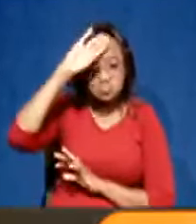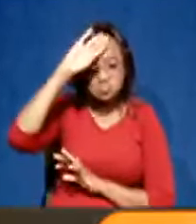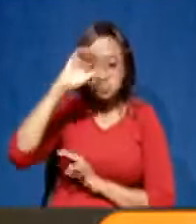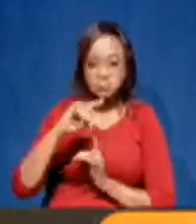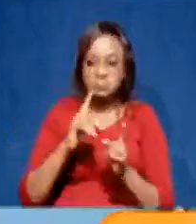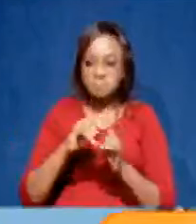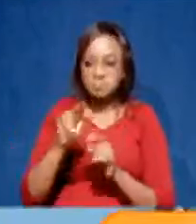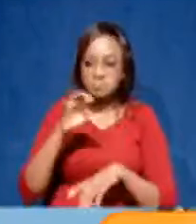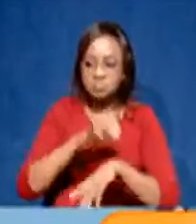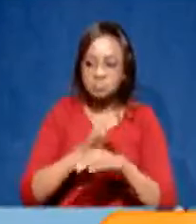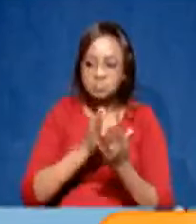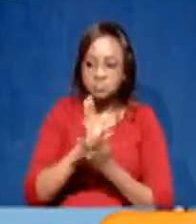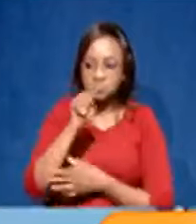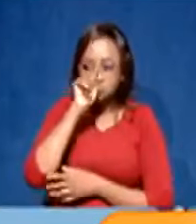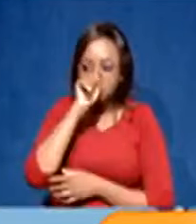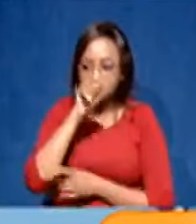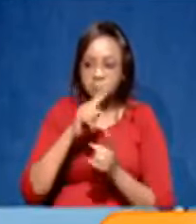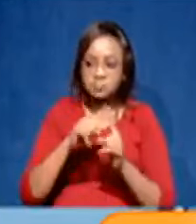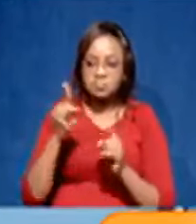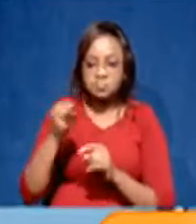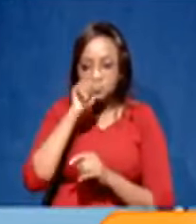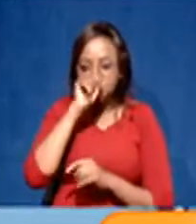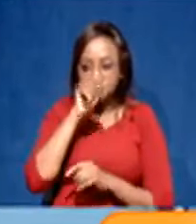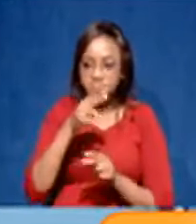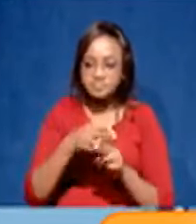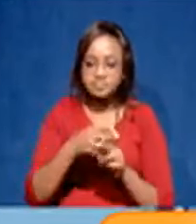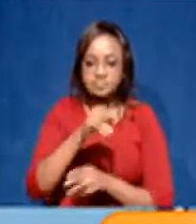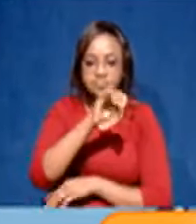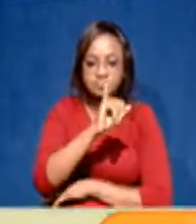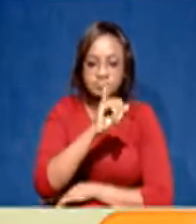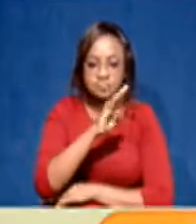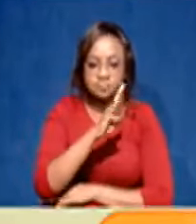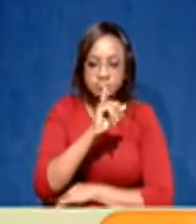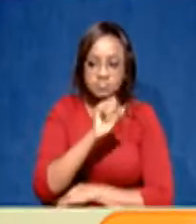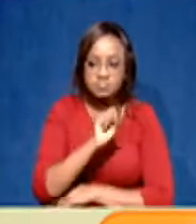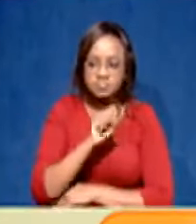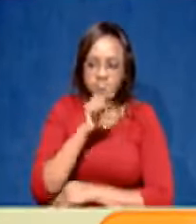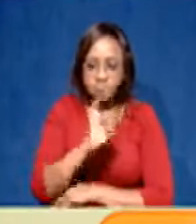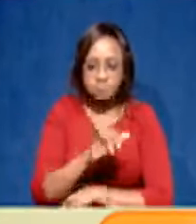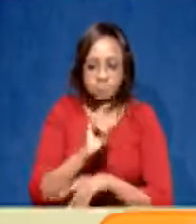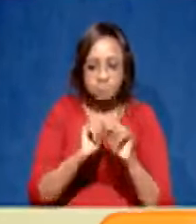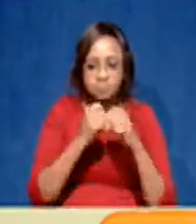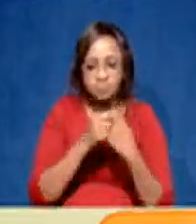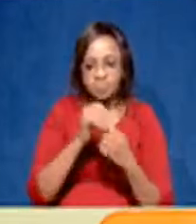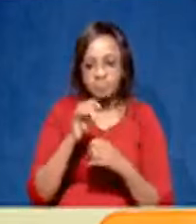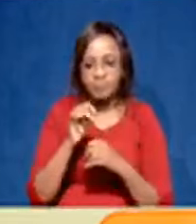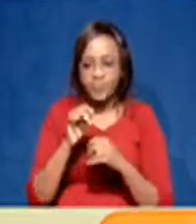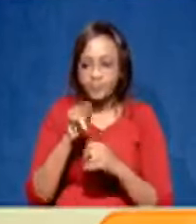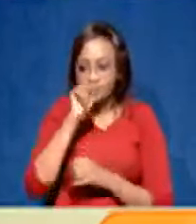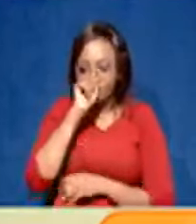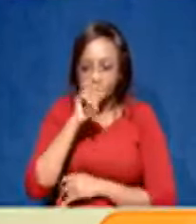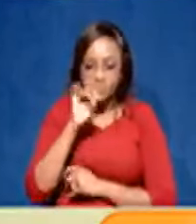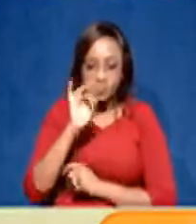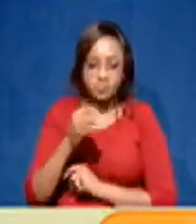mbu. Inaletwa na mosquito yenye inaitwa Aedes mosquito. Na hiyo mosquito sasa ikishaumwa mtu, kama inabeba